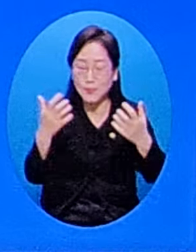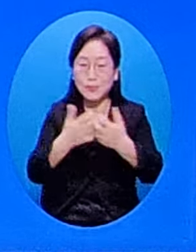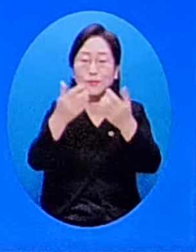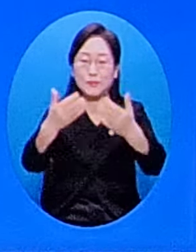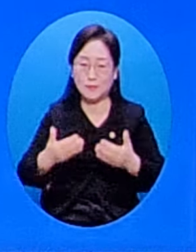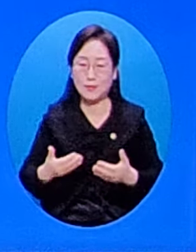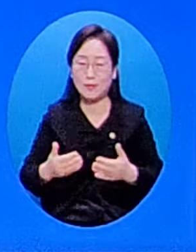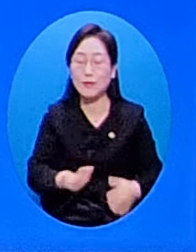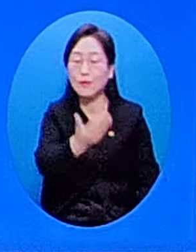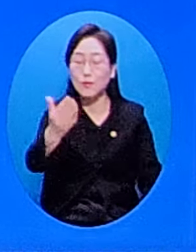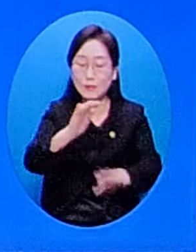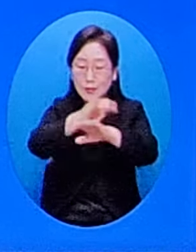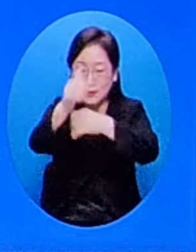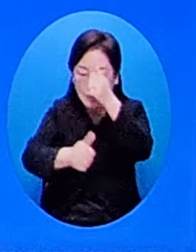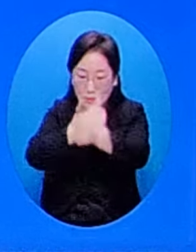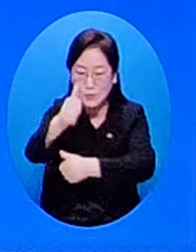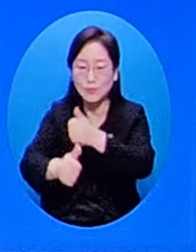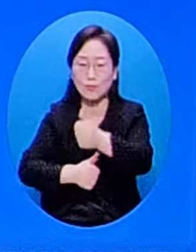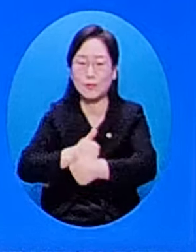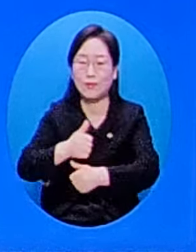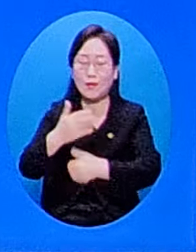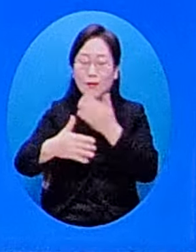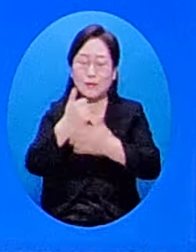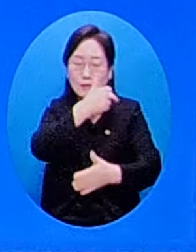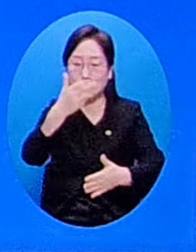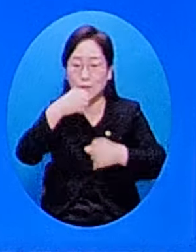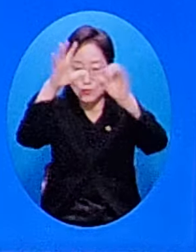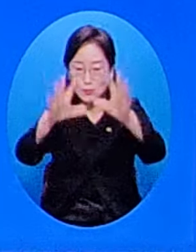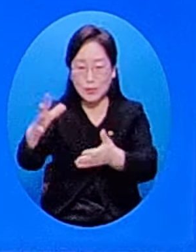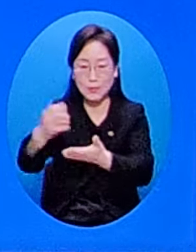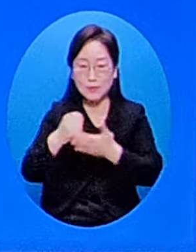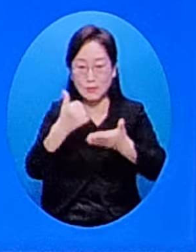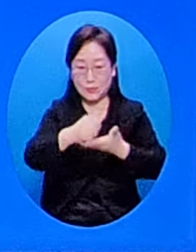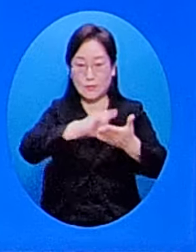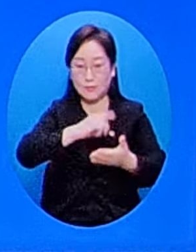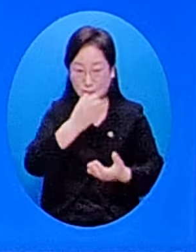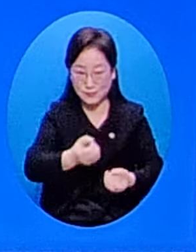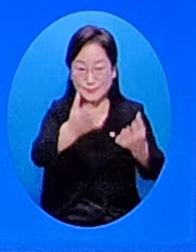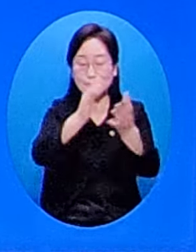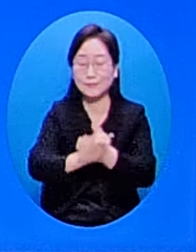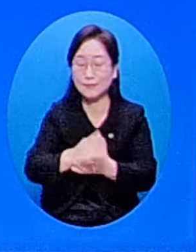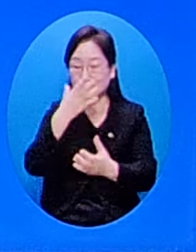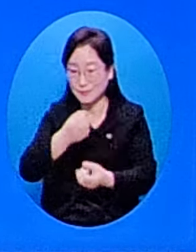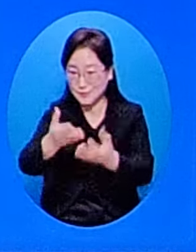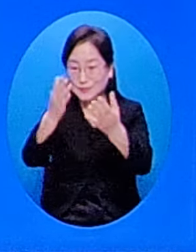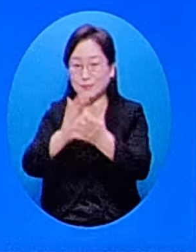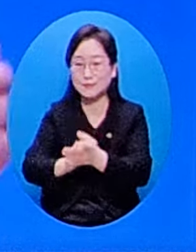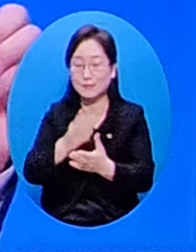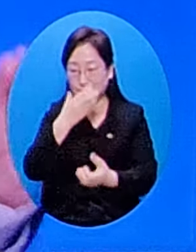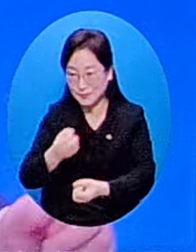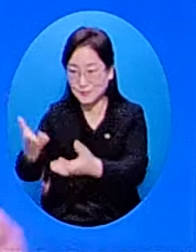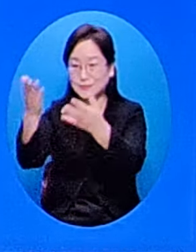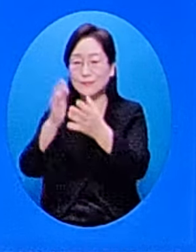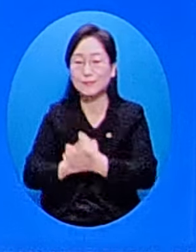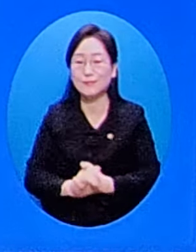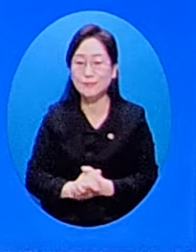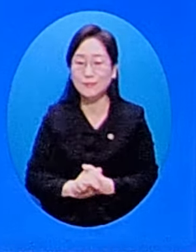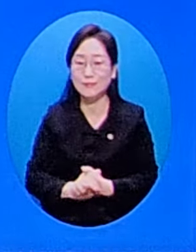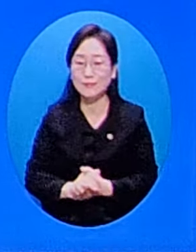얻으며 여러분 자손만대 하나님의 큰 축복이 임하시기를 주님의 이름으로 축원합니다. 축원합니다.